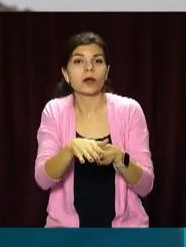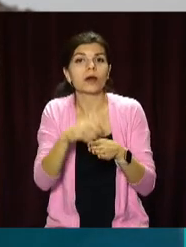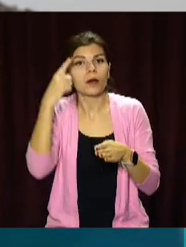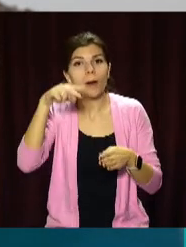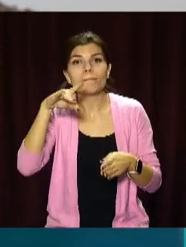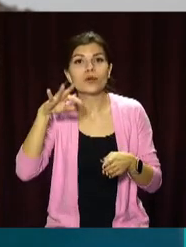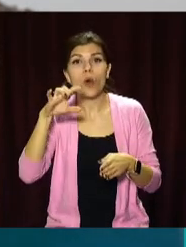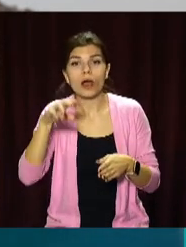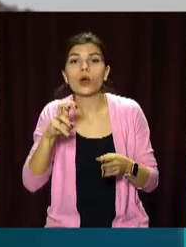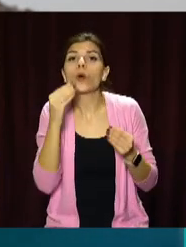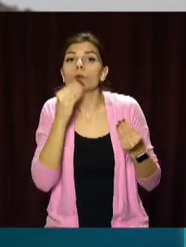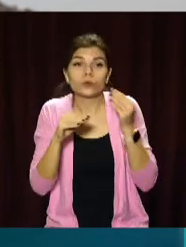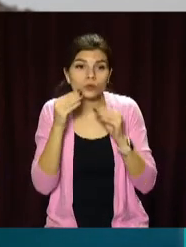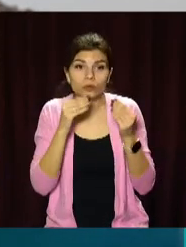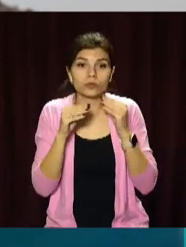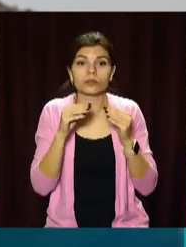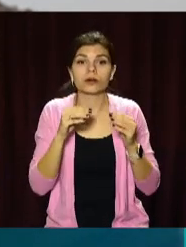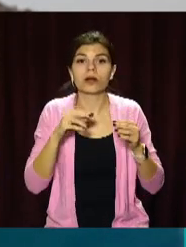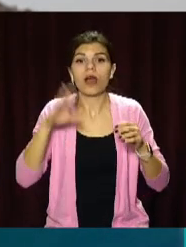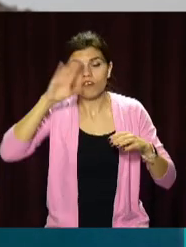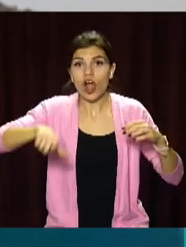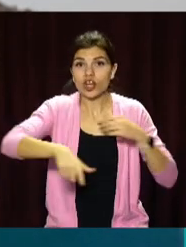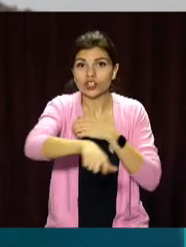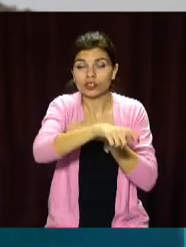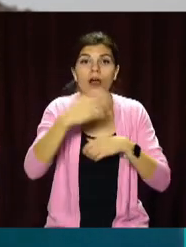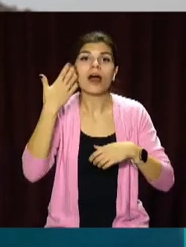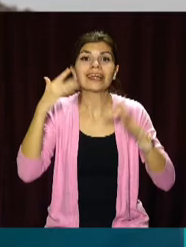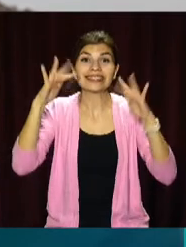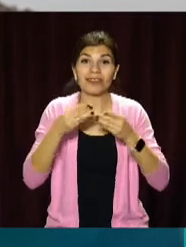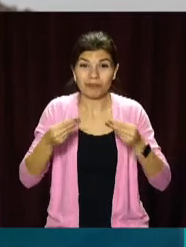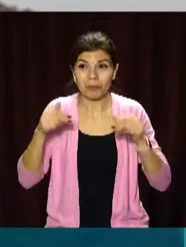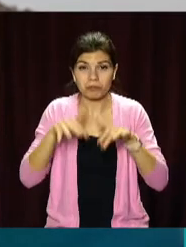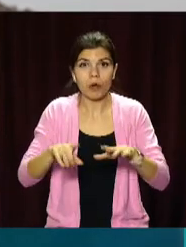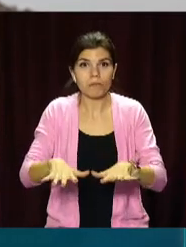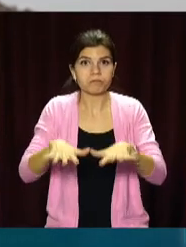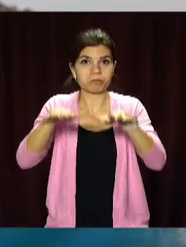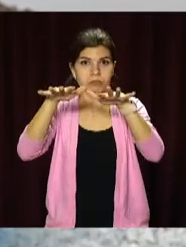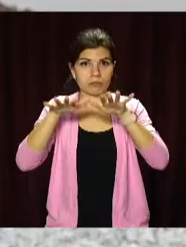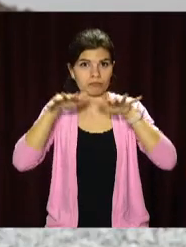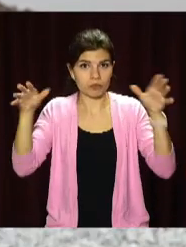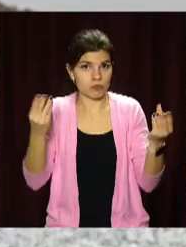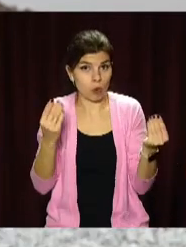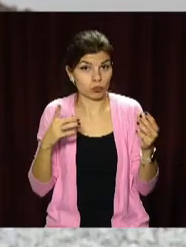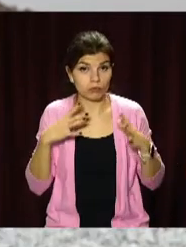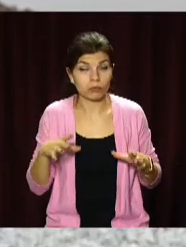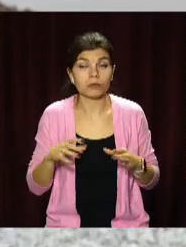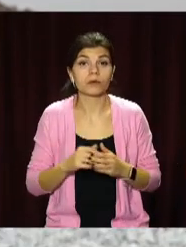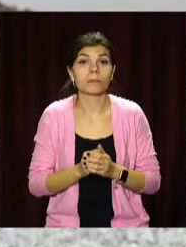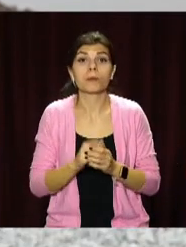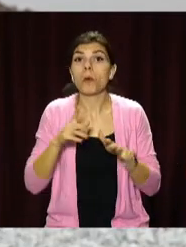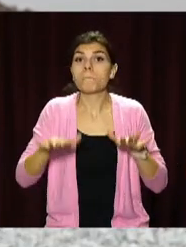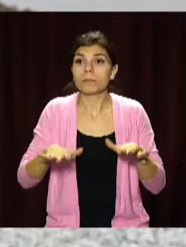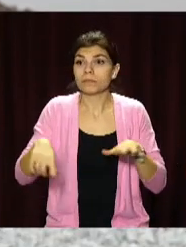проекти, пов'язані з поліпшенням гідрологічного стану річок нашої області, тому що дуже великий попит у